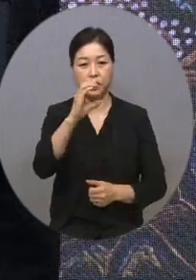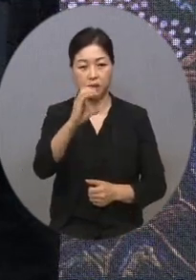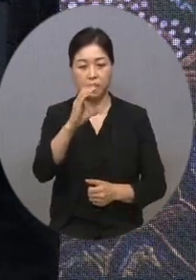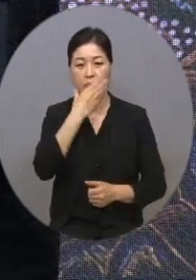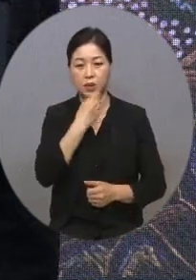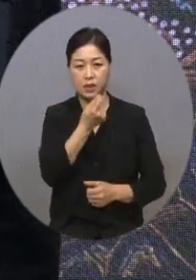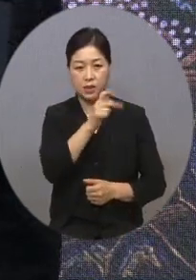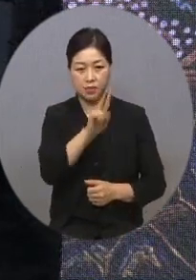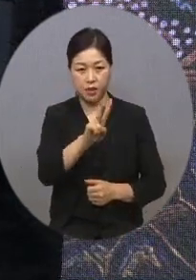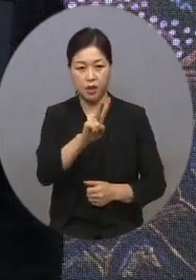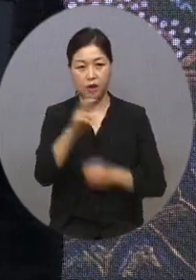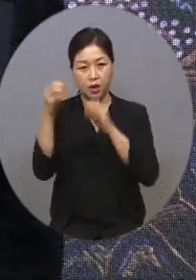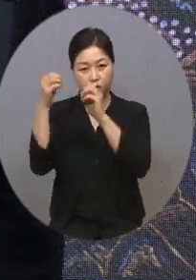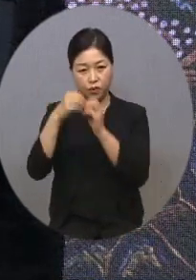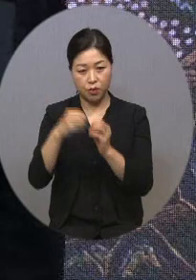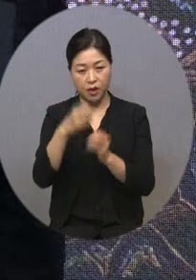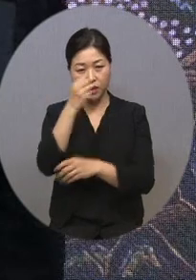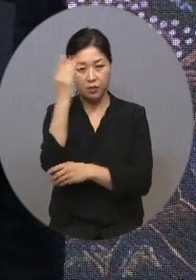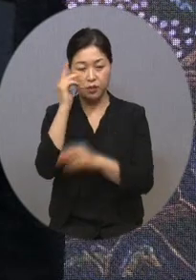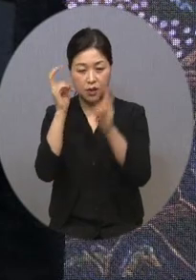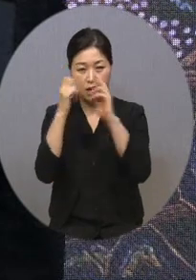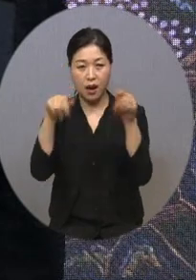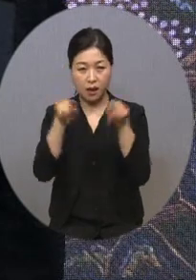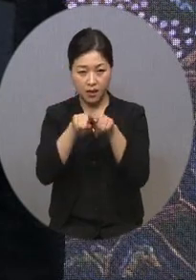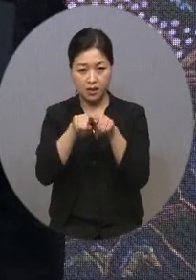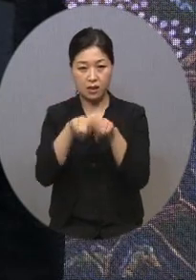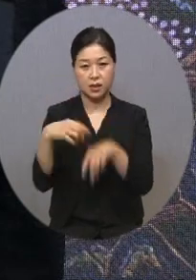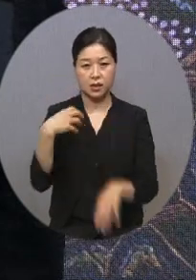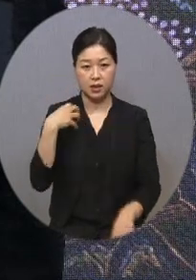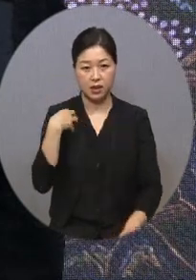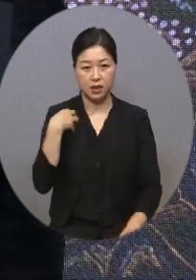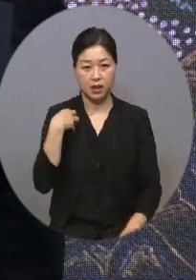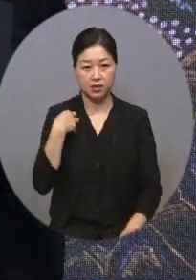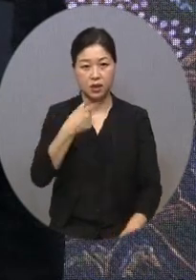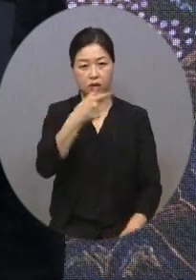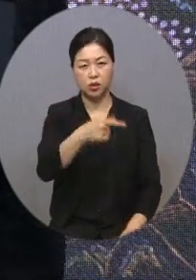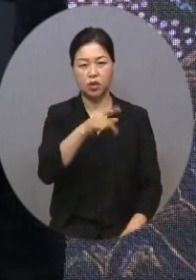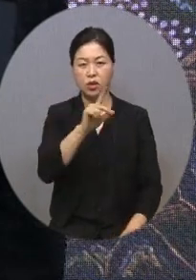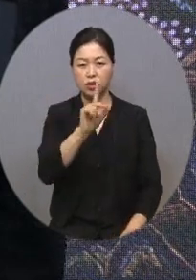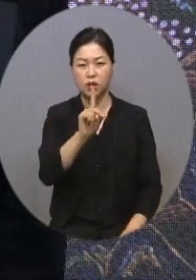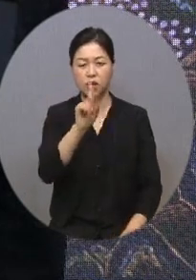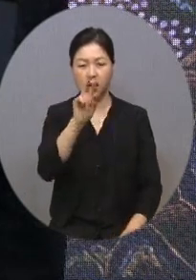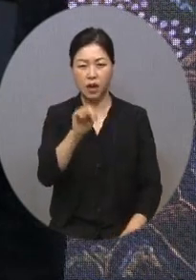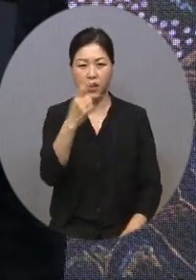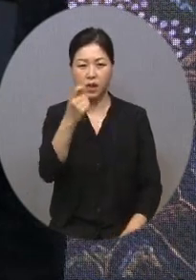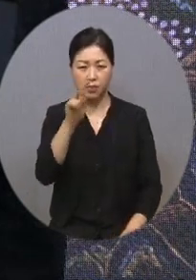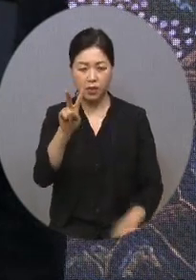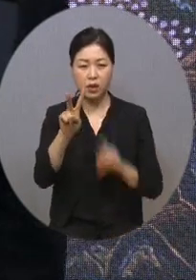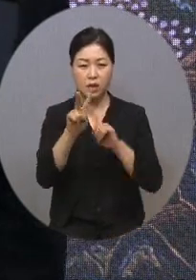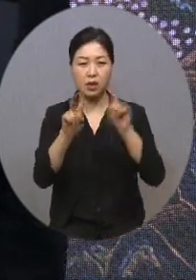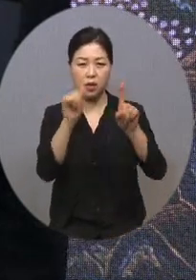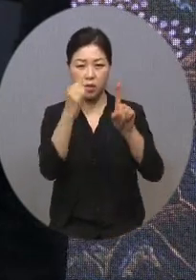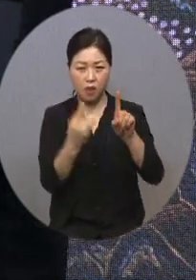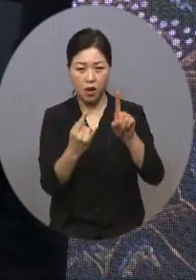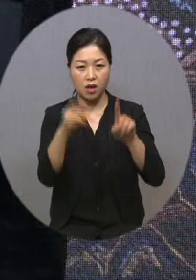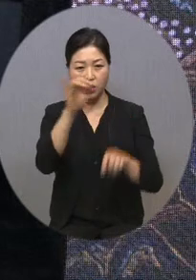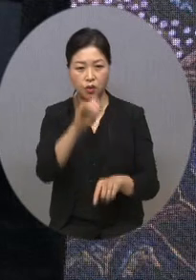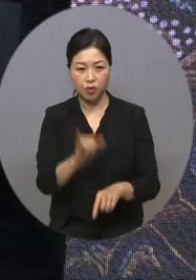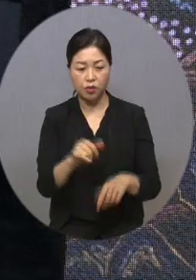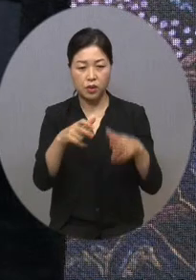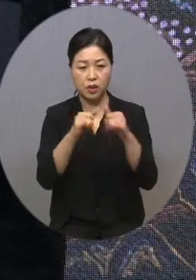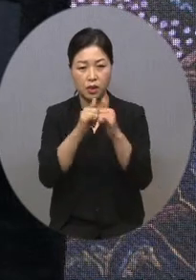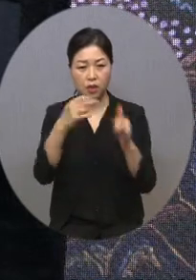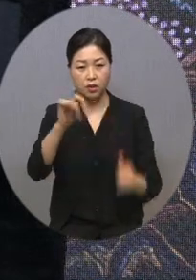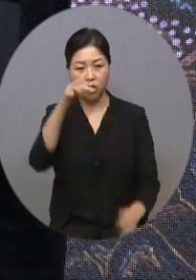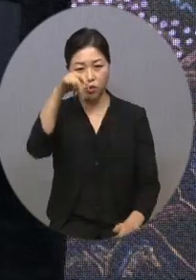복지TV와 국악신문사가 공동주최하고 GDN TV에서 주관하는 제2회 전국장애인 선우